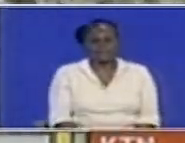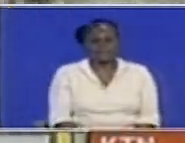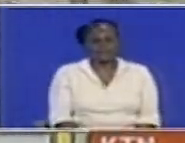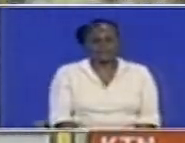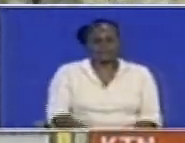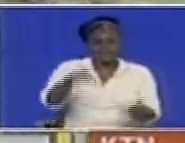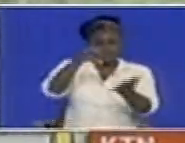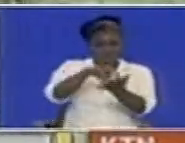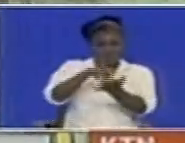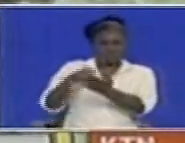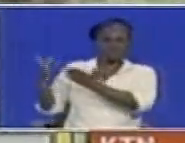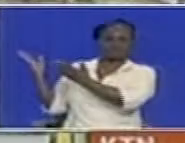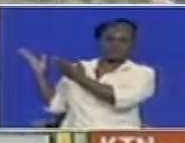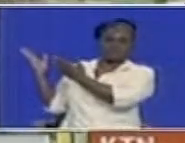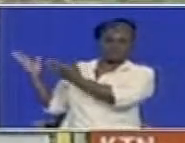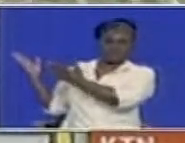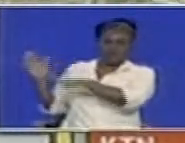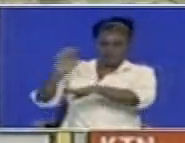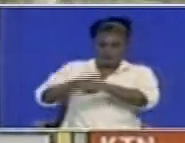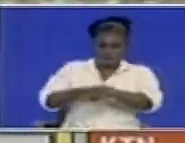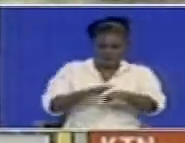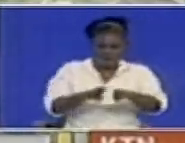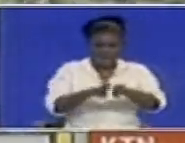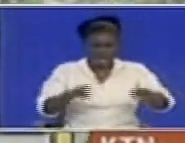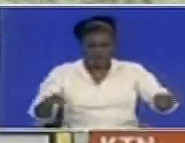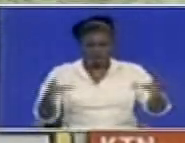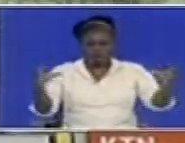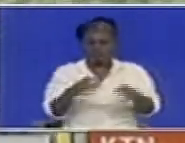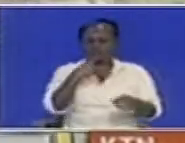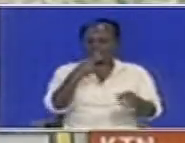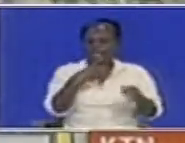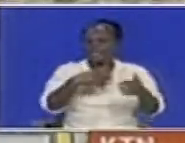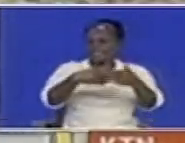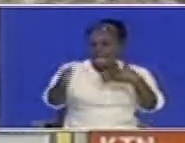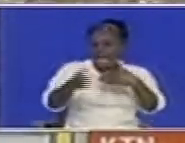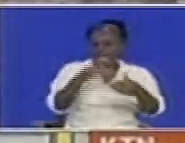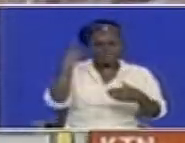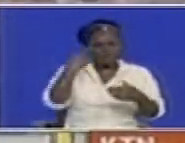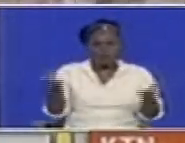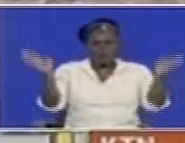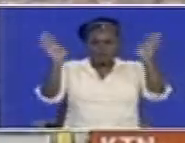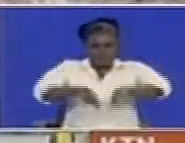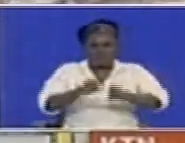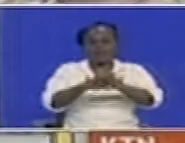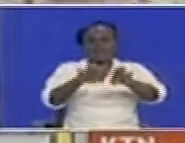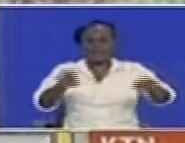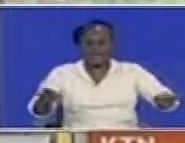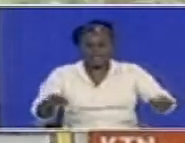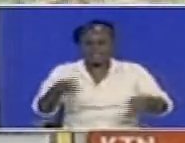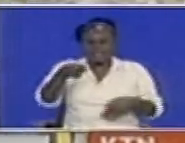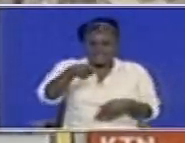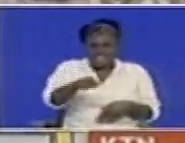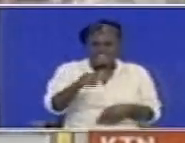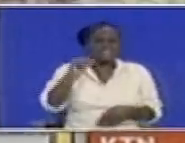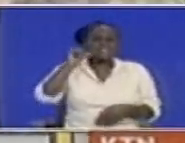Hizi ni baadhi ya nyufa ardhini ambazo wenyeji wanadai kuwa ni dalili za maporomoko ya ardhi katika eneo hili, kwani nyufa hizi sio